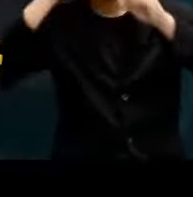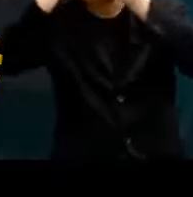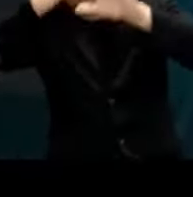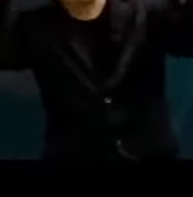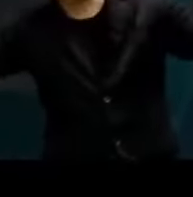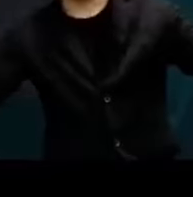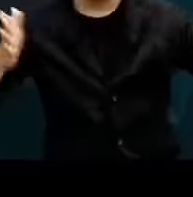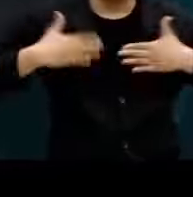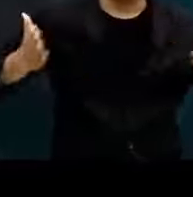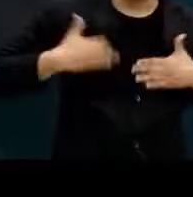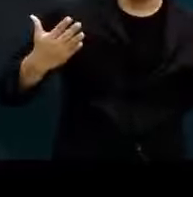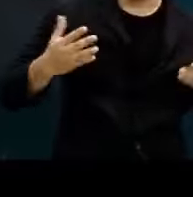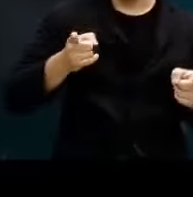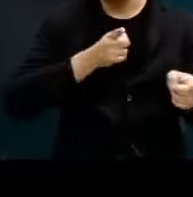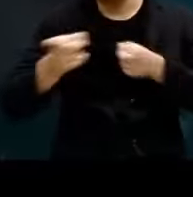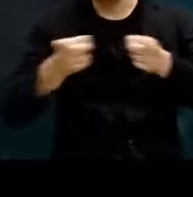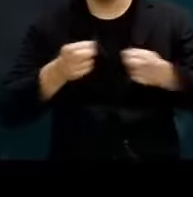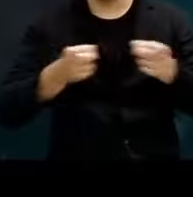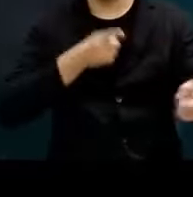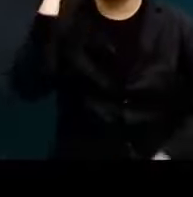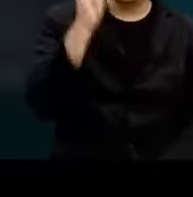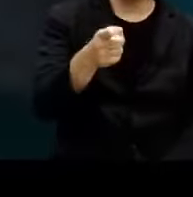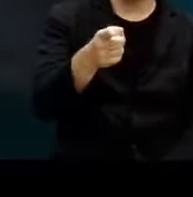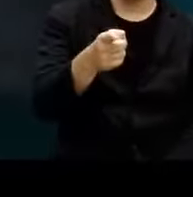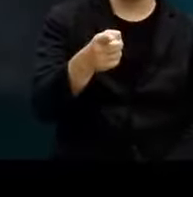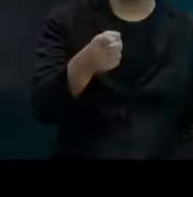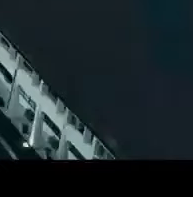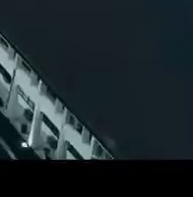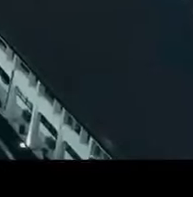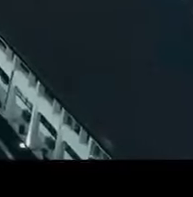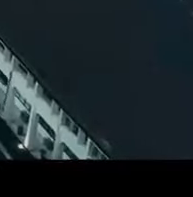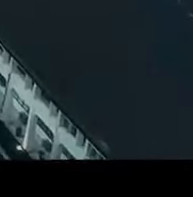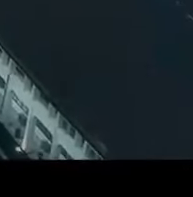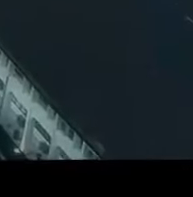Gembira, gembira memilih langsung.